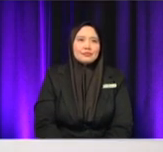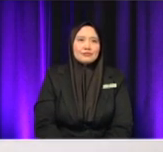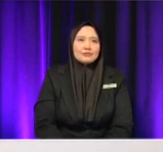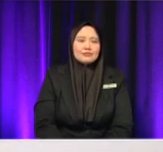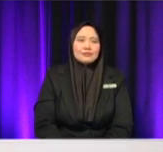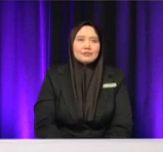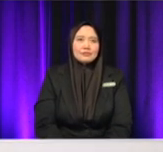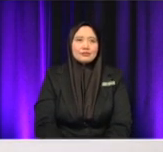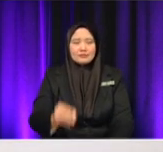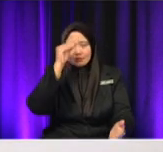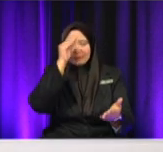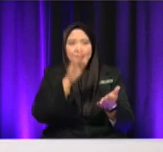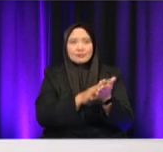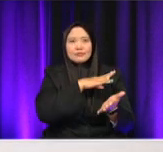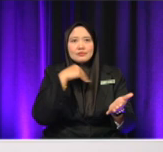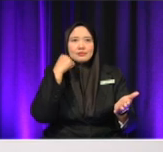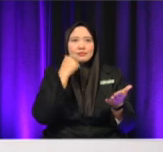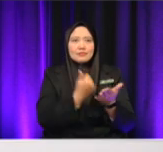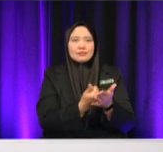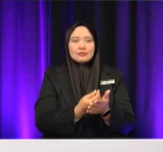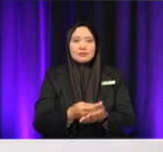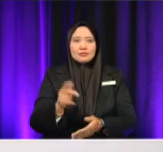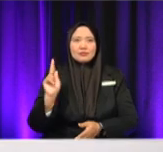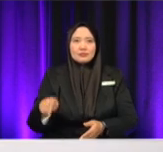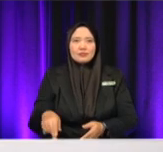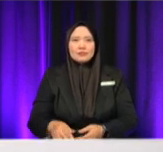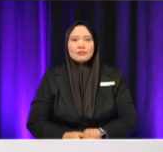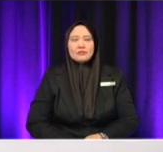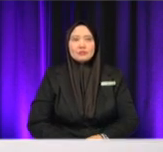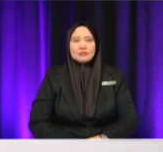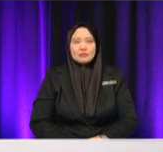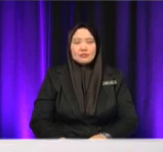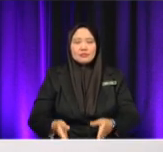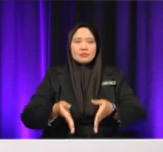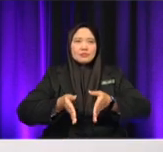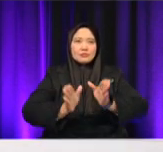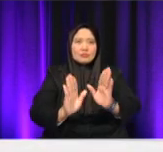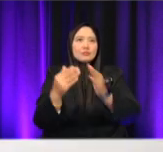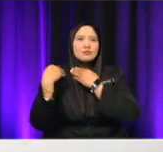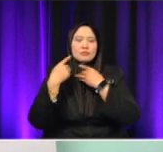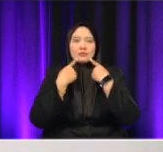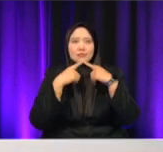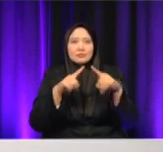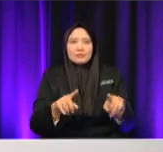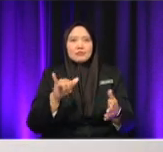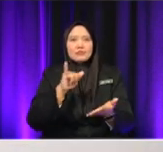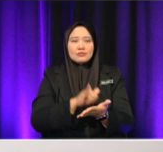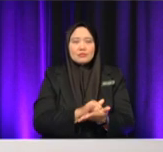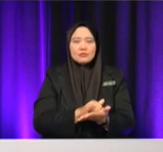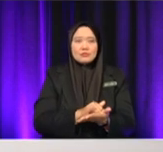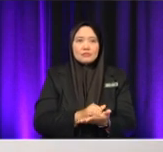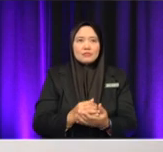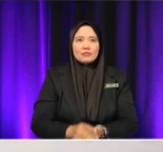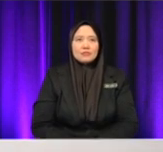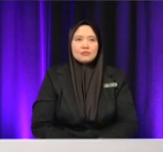suami dan istri hendaklah menjalankan pada masing-masing dalam keluarga Karena itu adalah kepentingan bagi mewujudkan